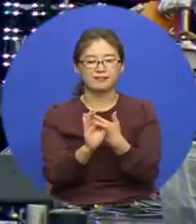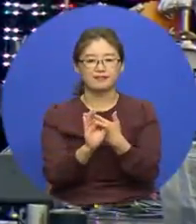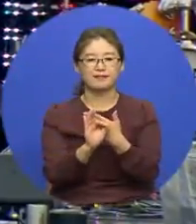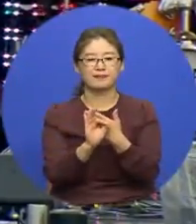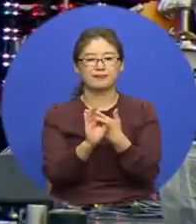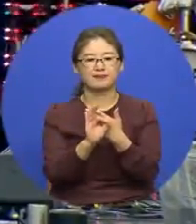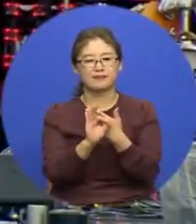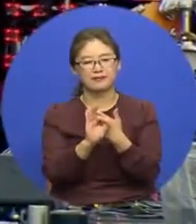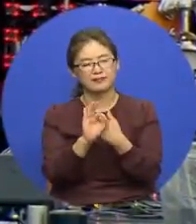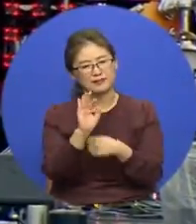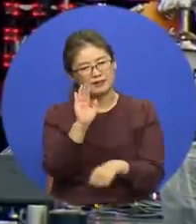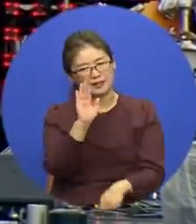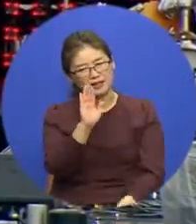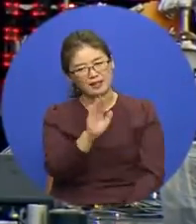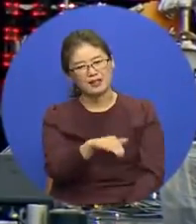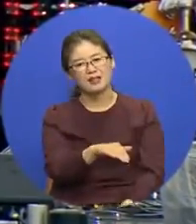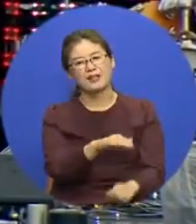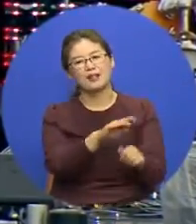사랑이